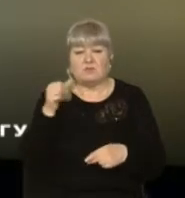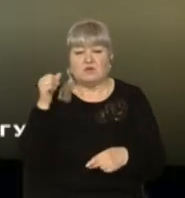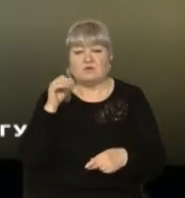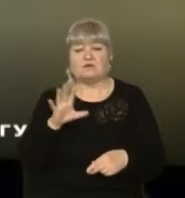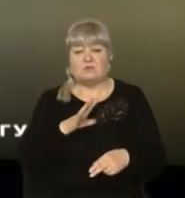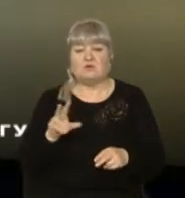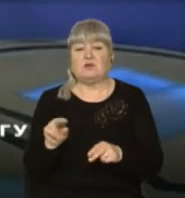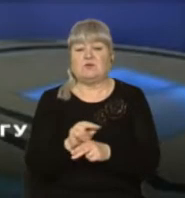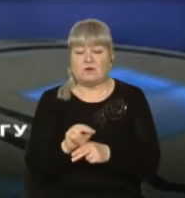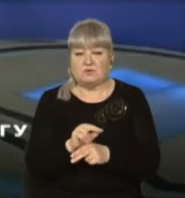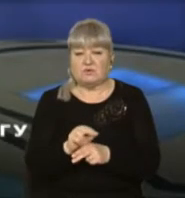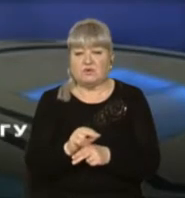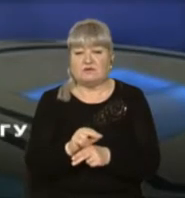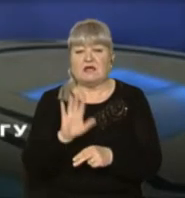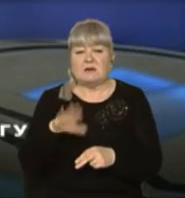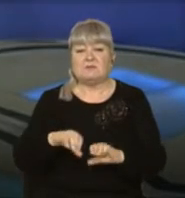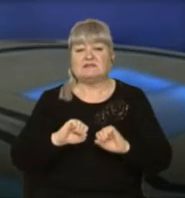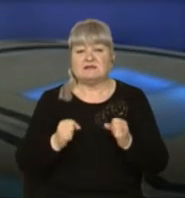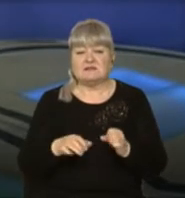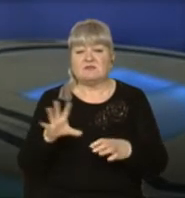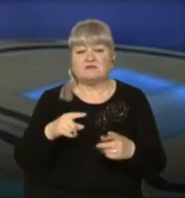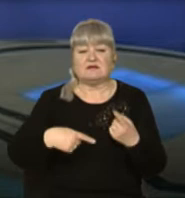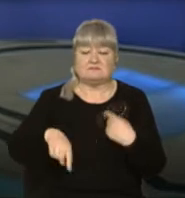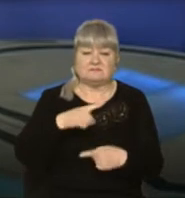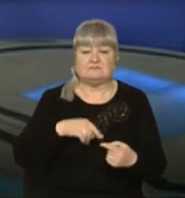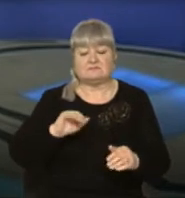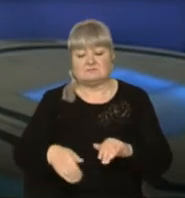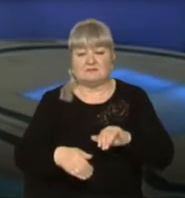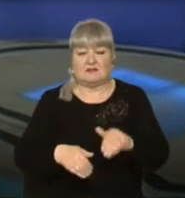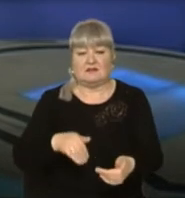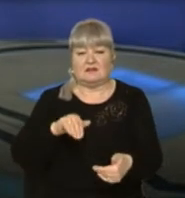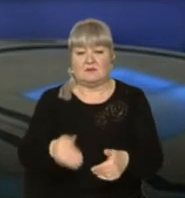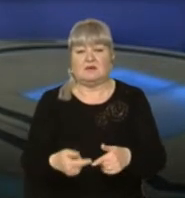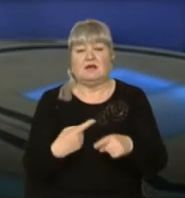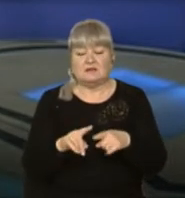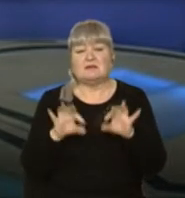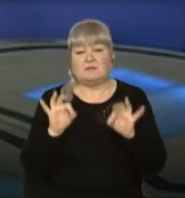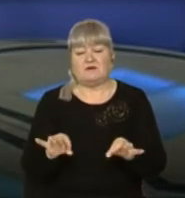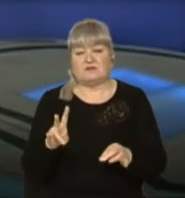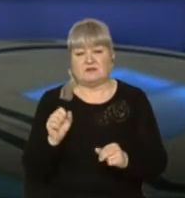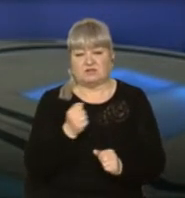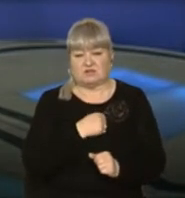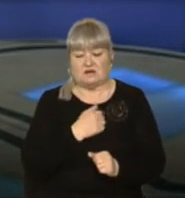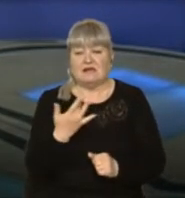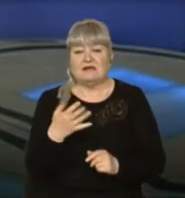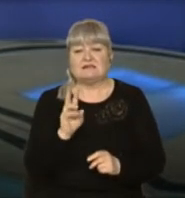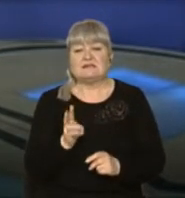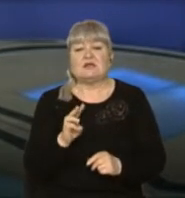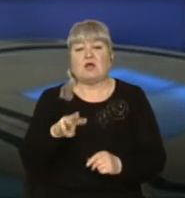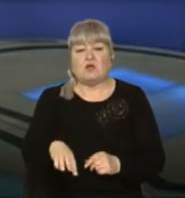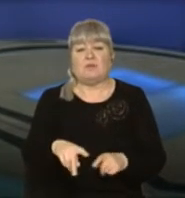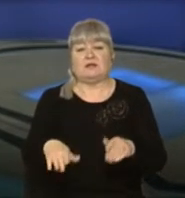були поремонтовані, після зими все відновилось так, як було, ями на ямах. Це є правда, на жаль. Скільки кілометрів дороги